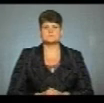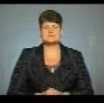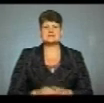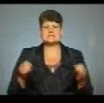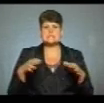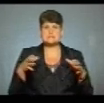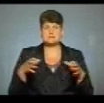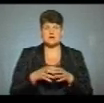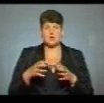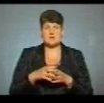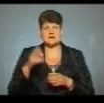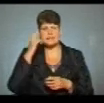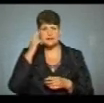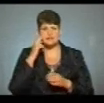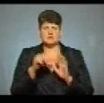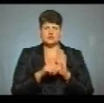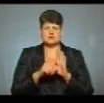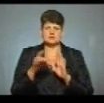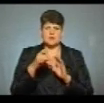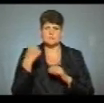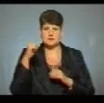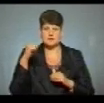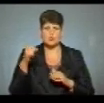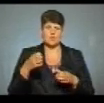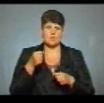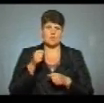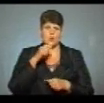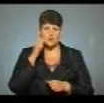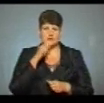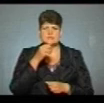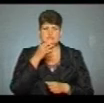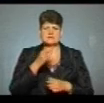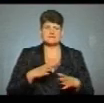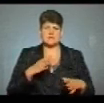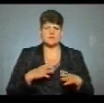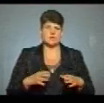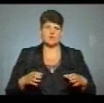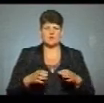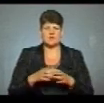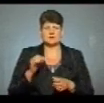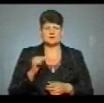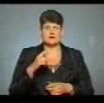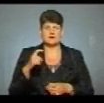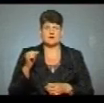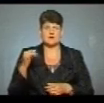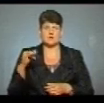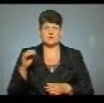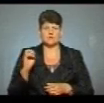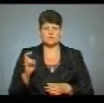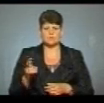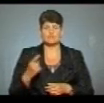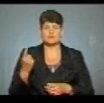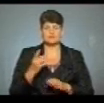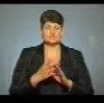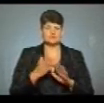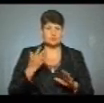Збірна команда Києва стала вшосте переможцем Кубка України, повідомив тренер команди Анатолій Хаюк. В першу чергу